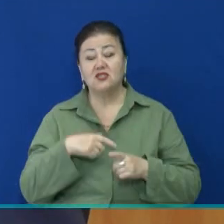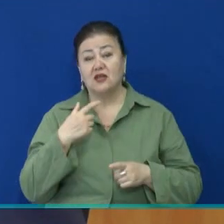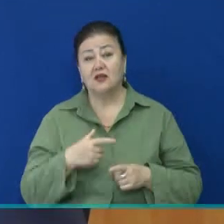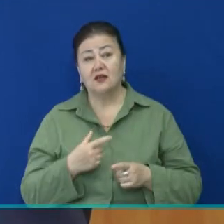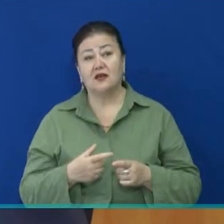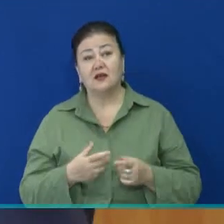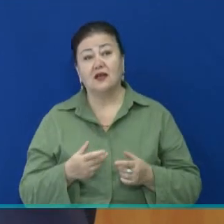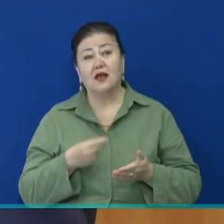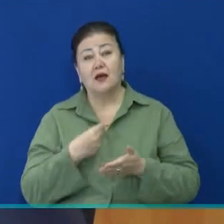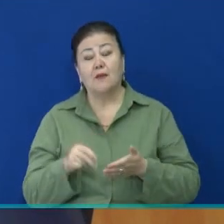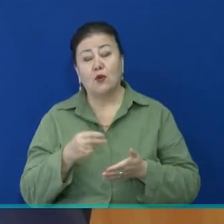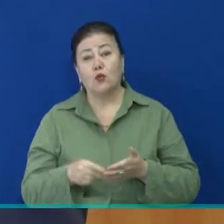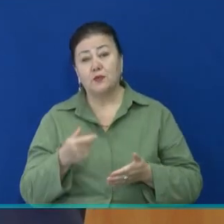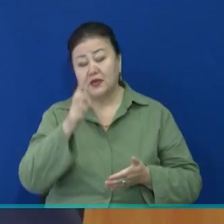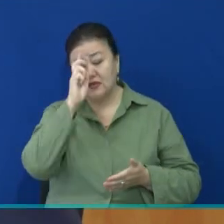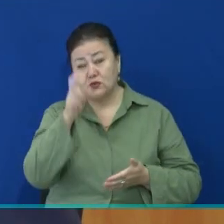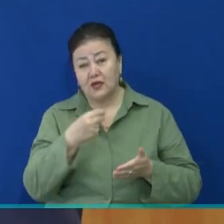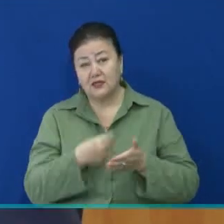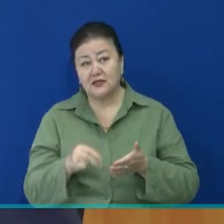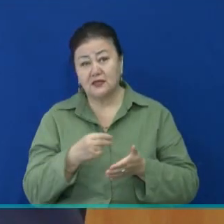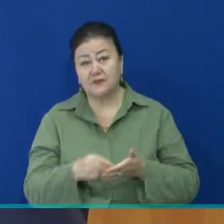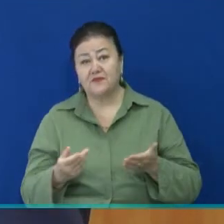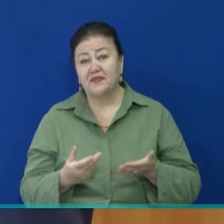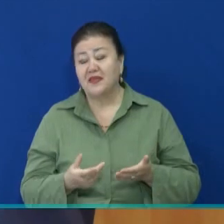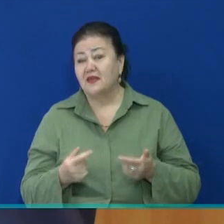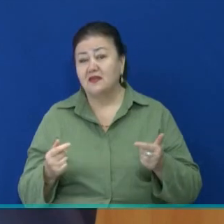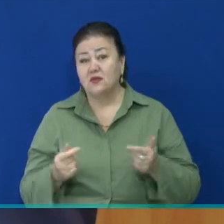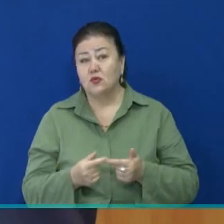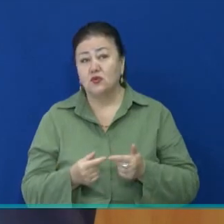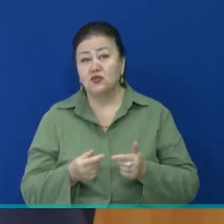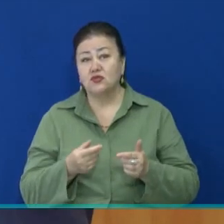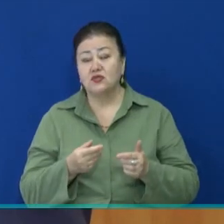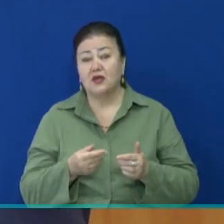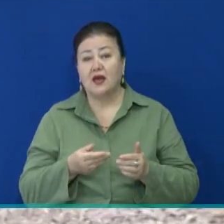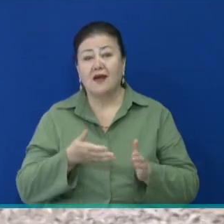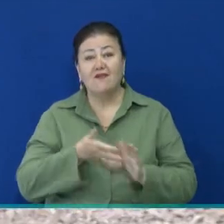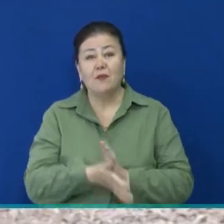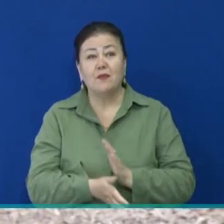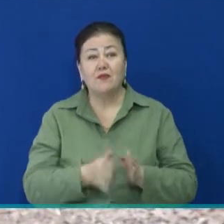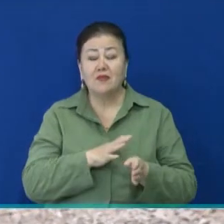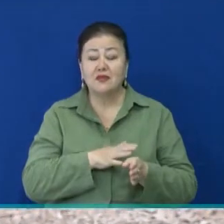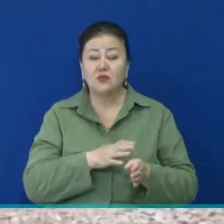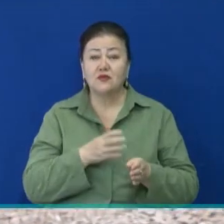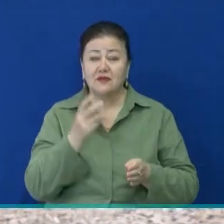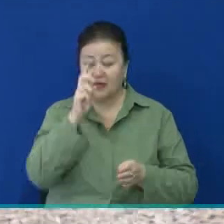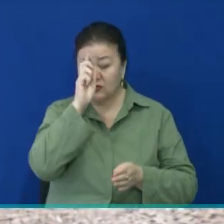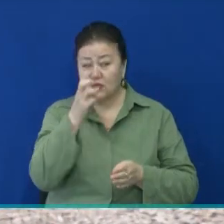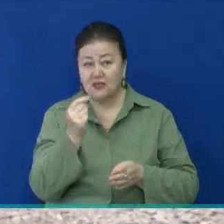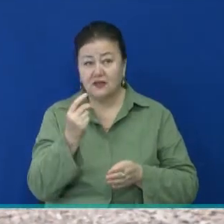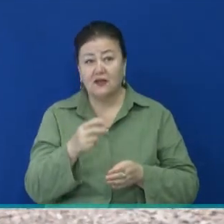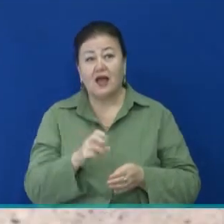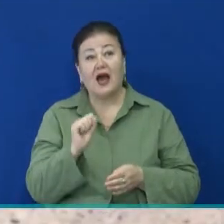с пунктами госзакупок. В целом вопросы касаются несвоевременного освоения бюджетных средств. В Аксуате есть священные